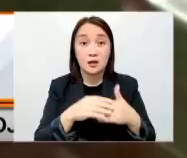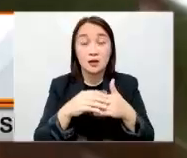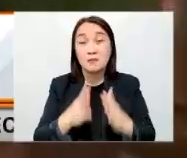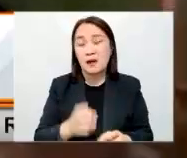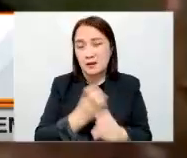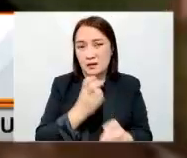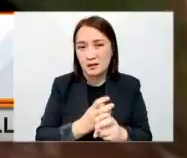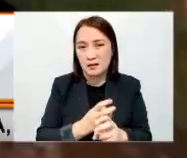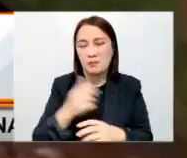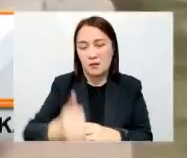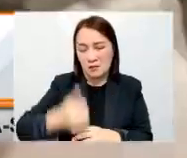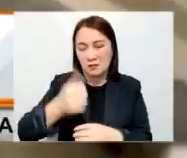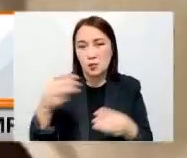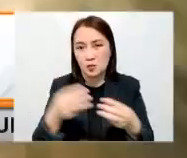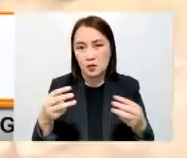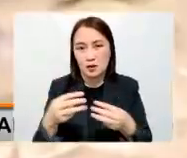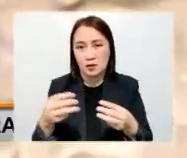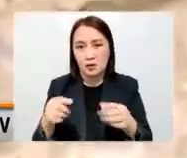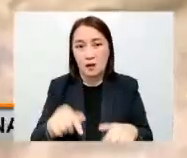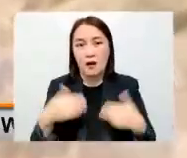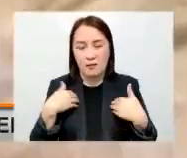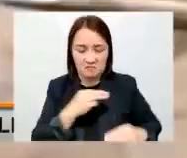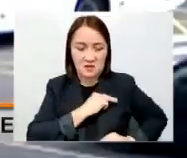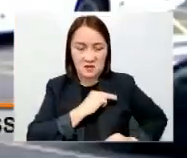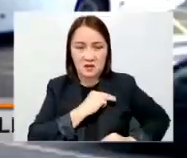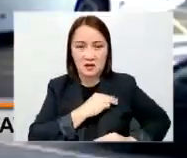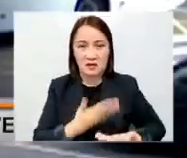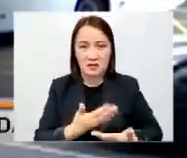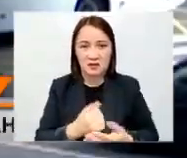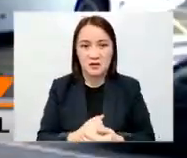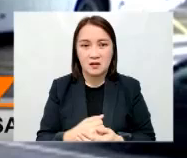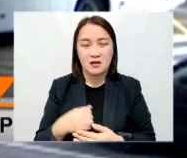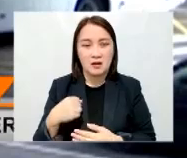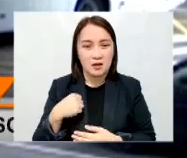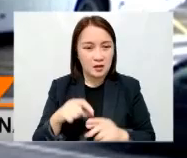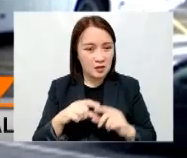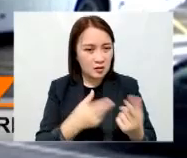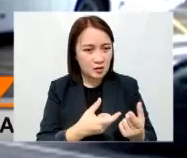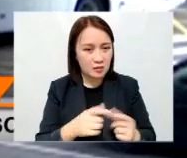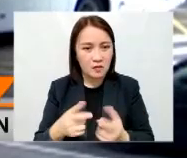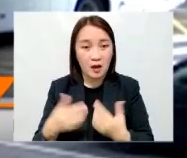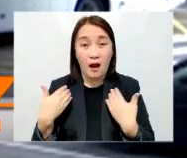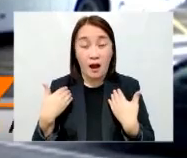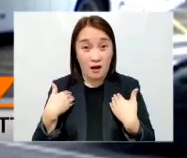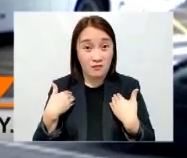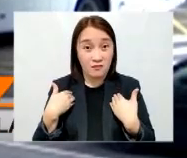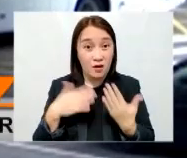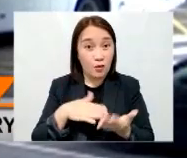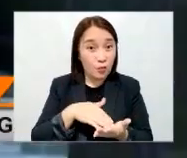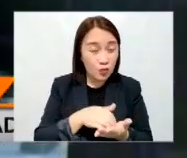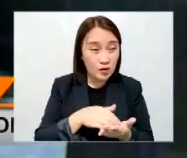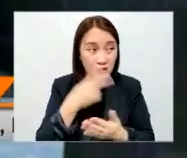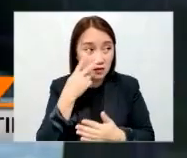Ukraine kung may gulo sa military forces. May signs na ng weakness. Dati kasi ang tingin natin kay